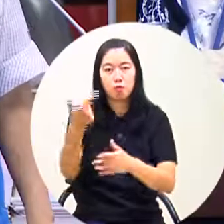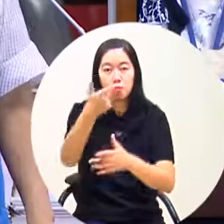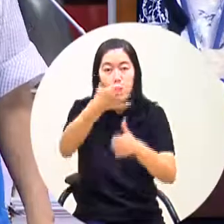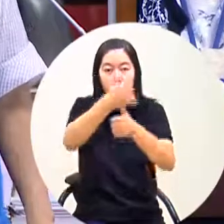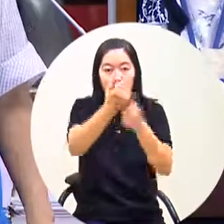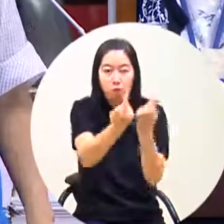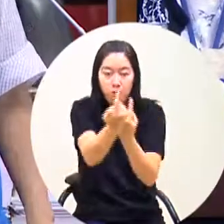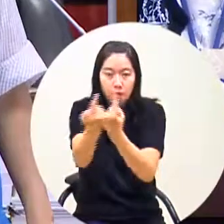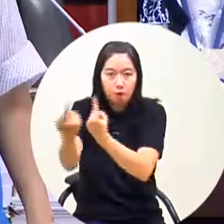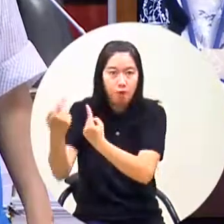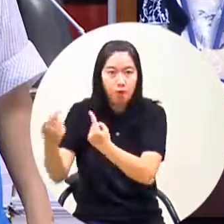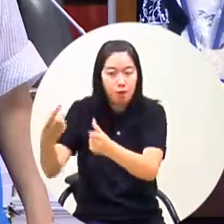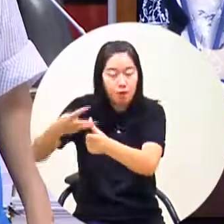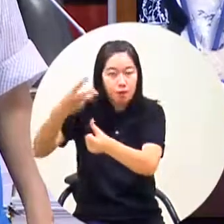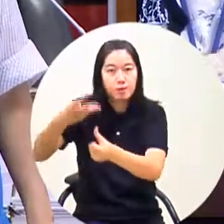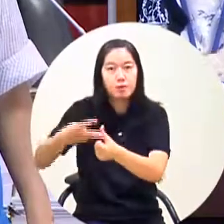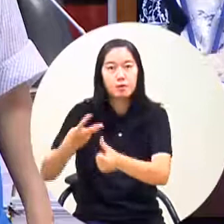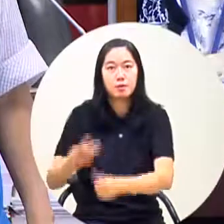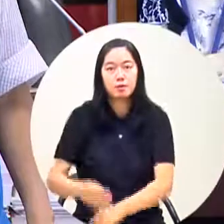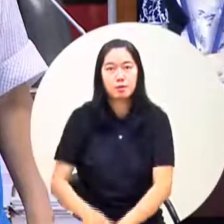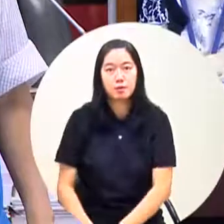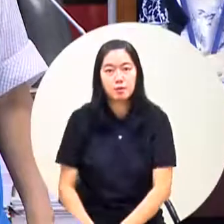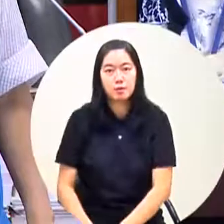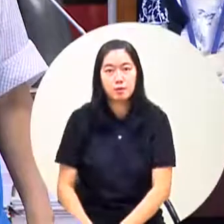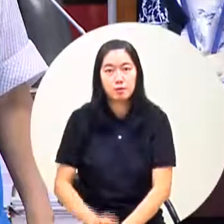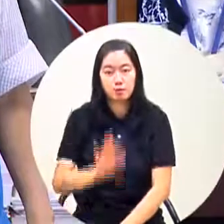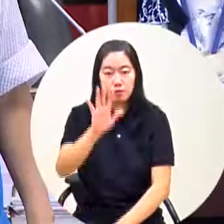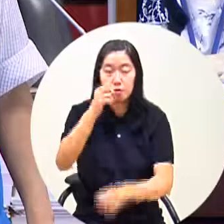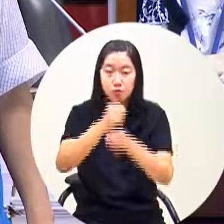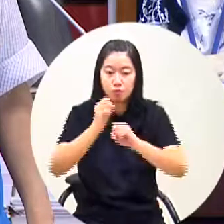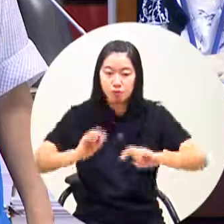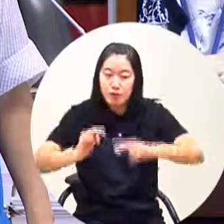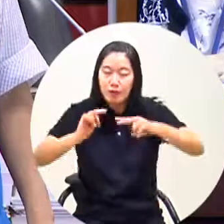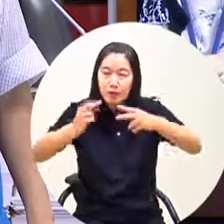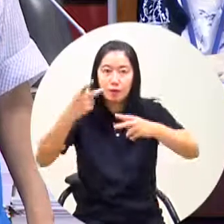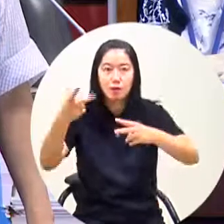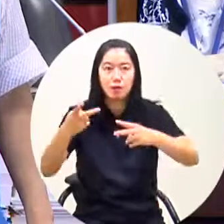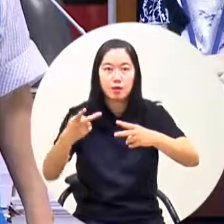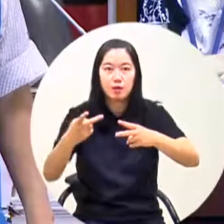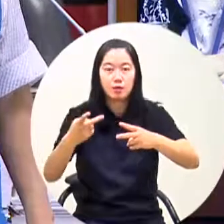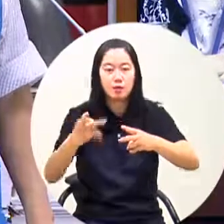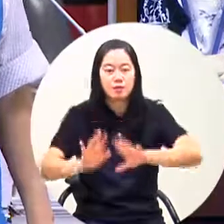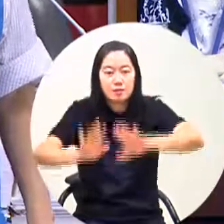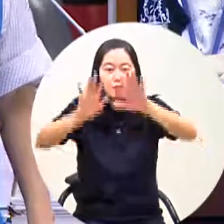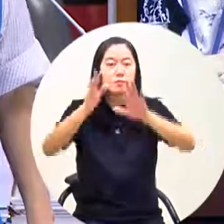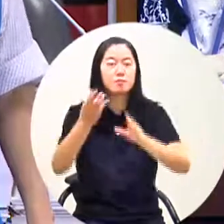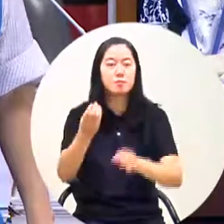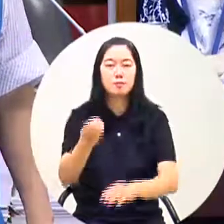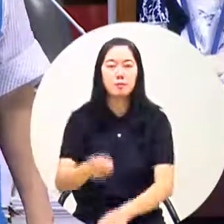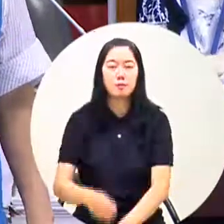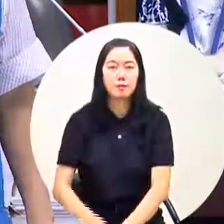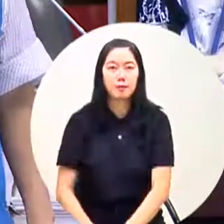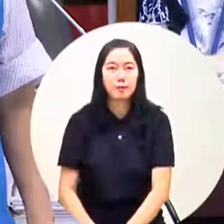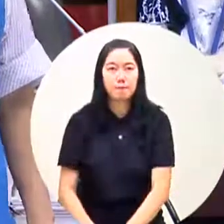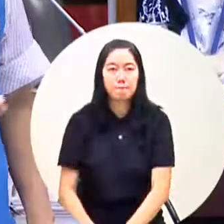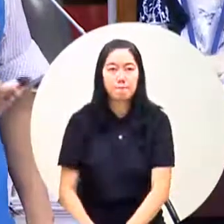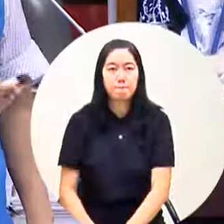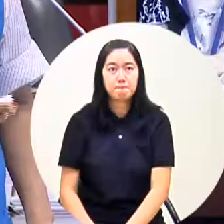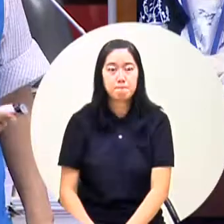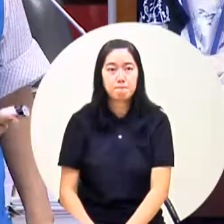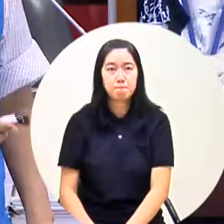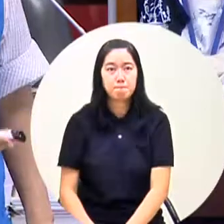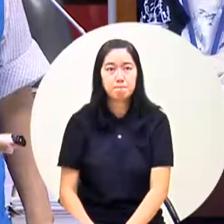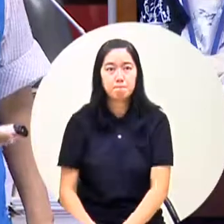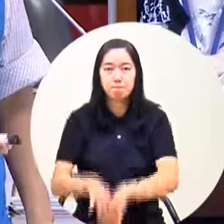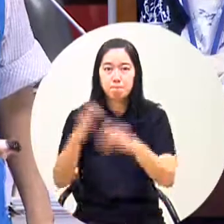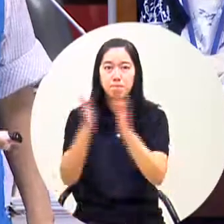是第三名，所以应该是说有在做一些改善，但是还不足以满意。 为什么大家都往外面